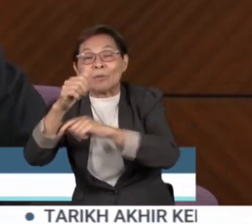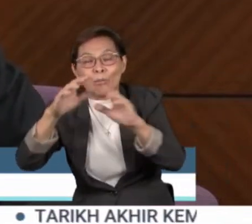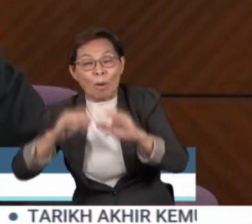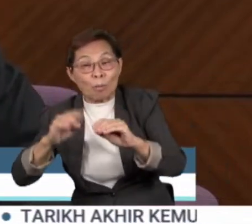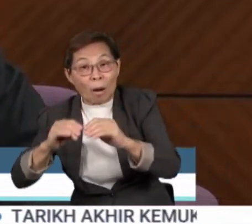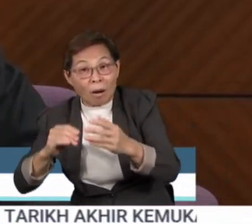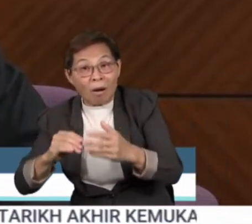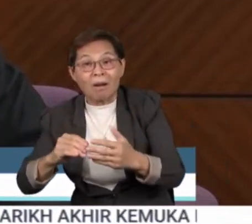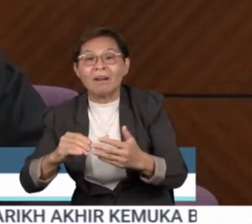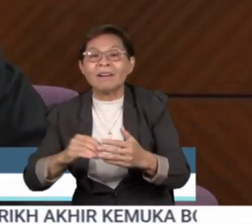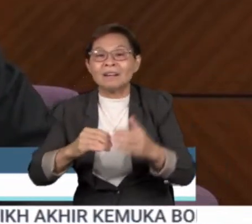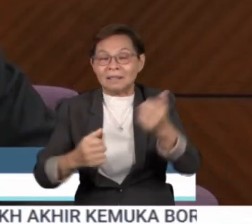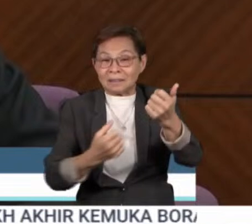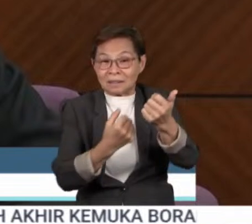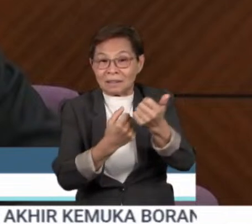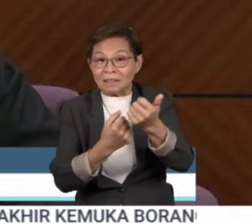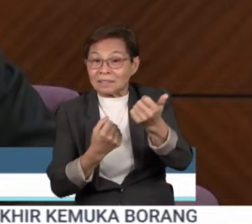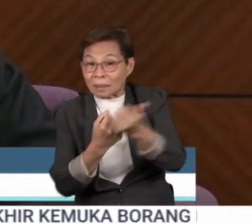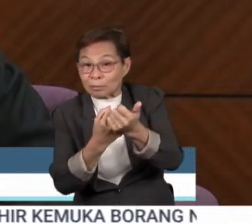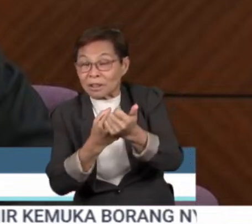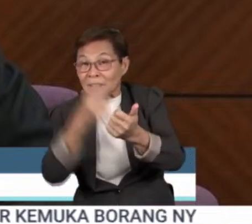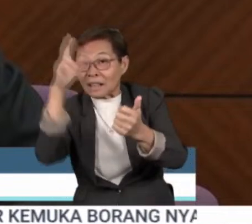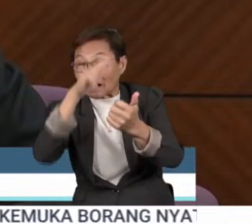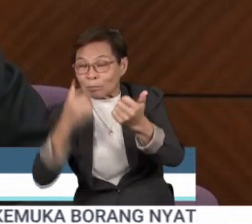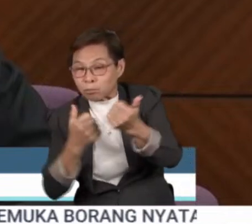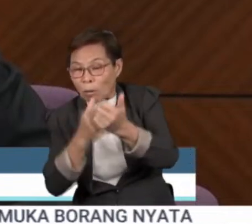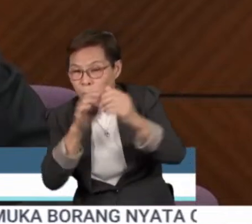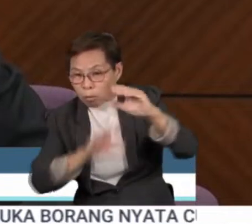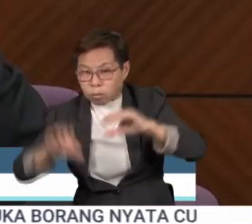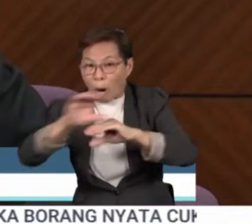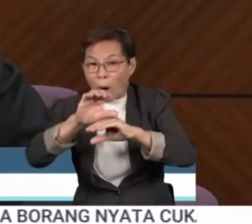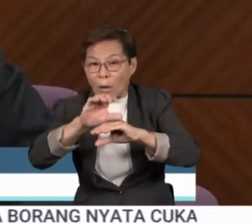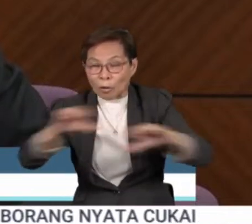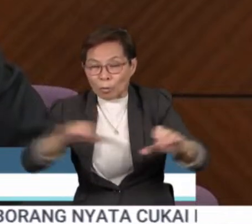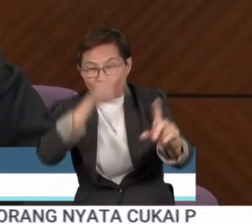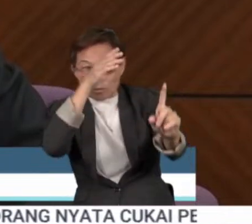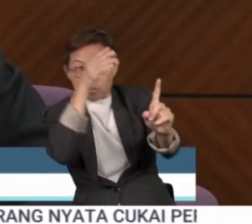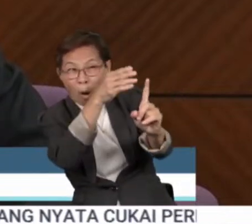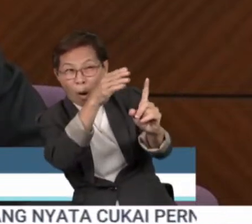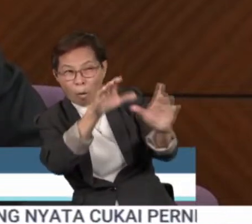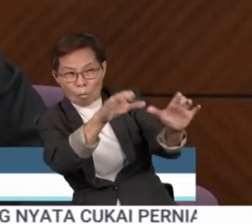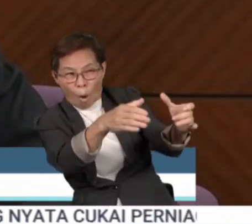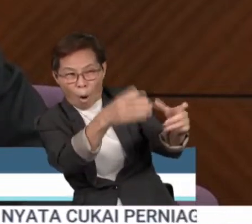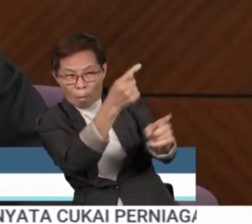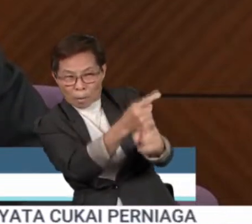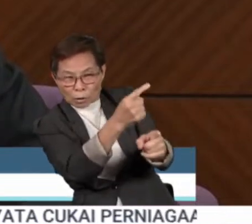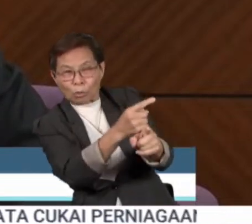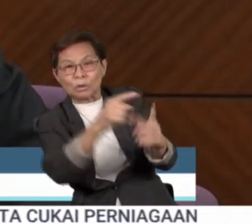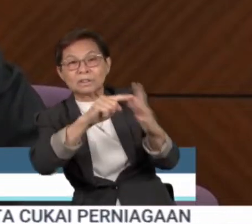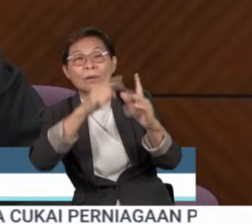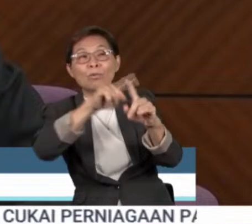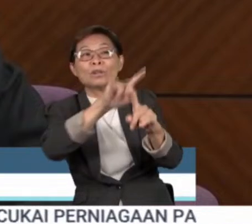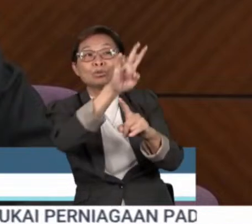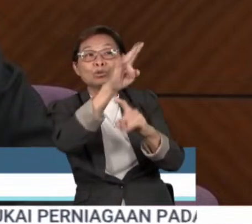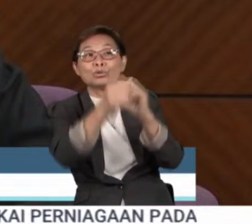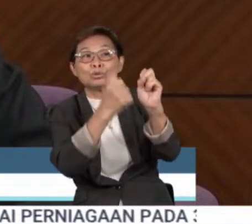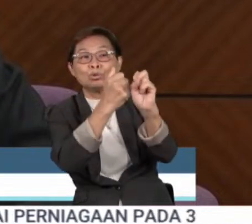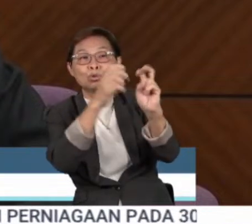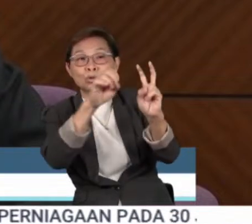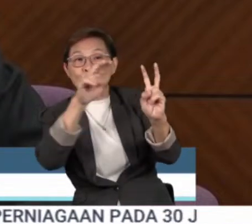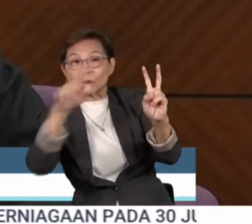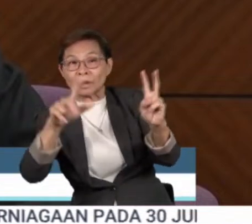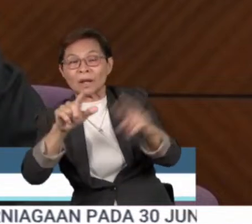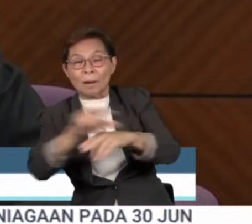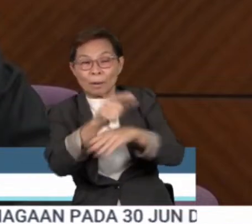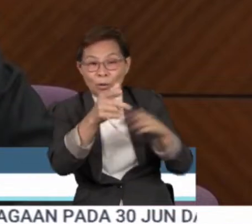M10 supaya subsidi elektrik dilaksanakan secara bersasar bermula Julai 2023,